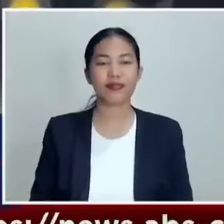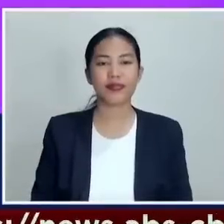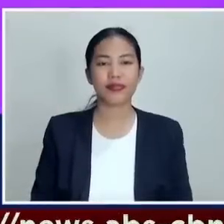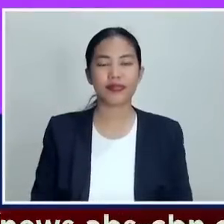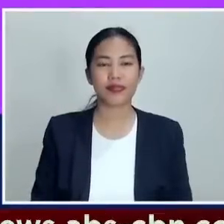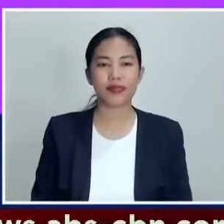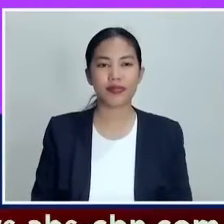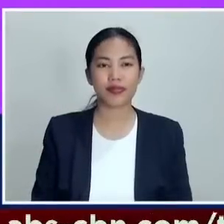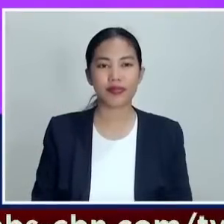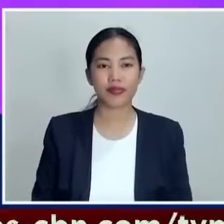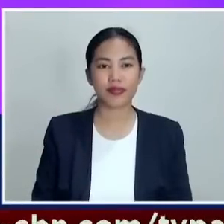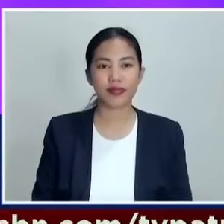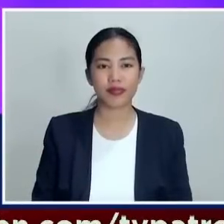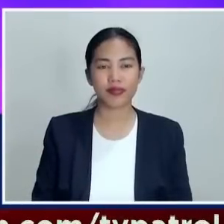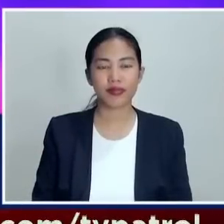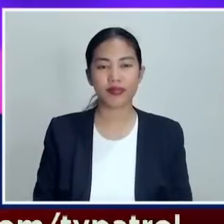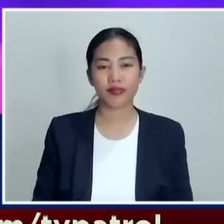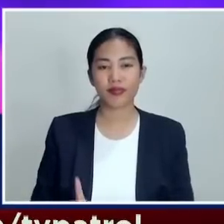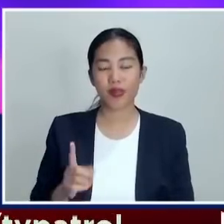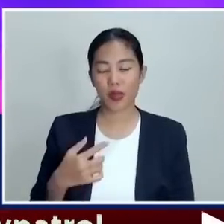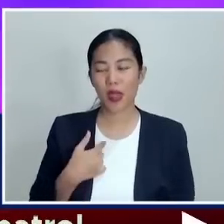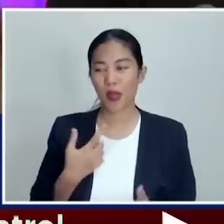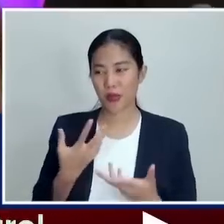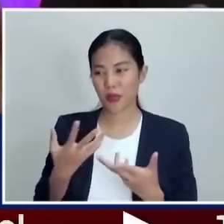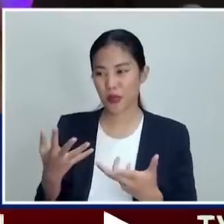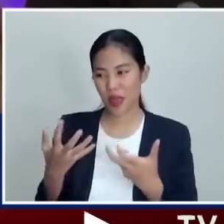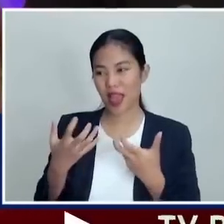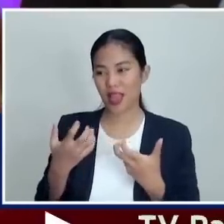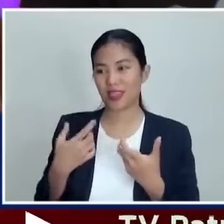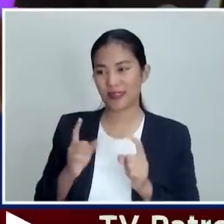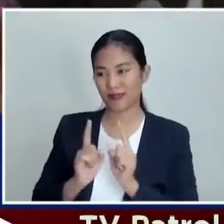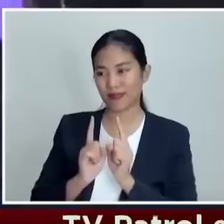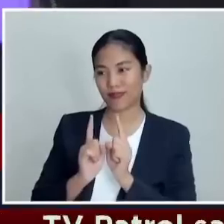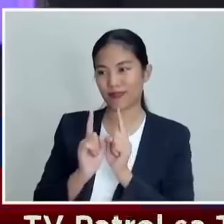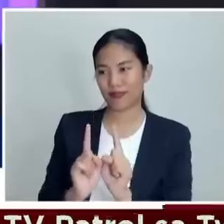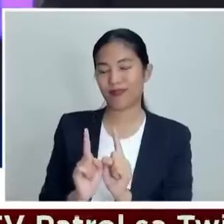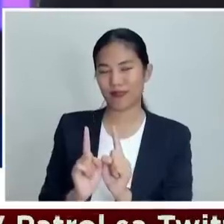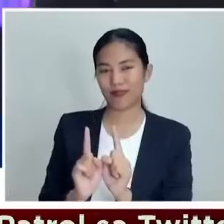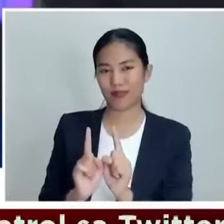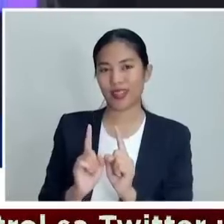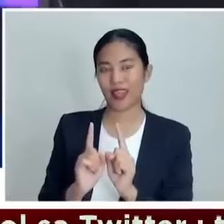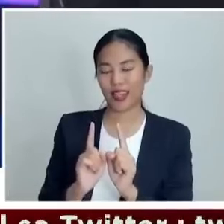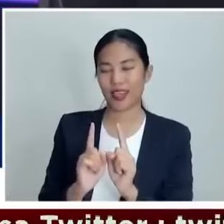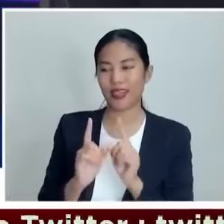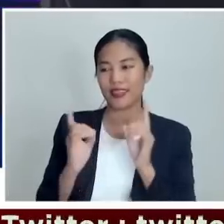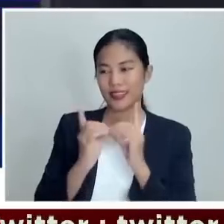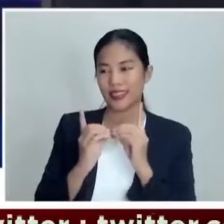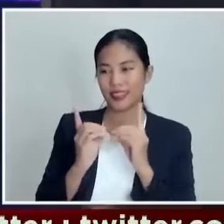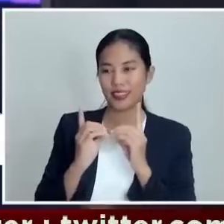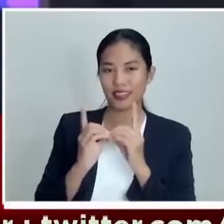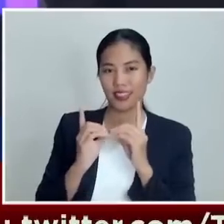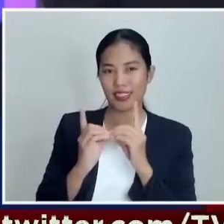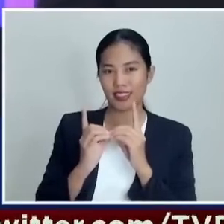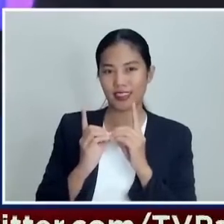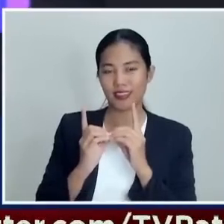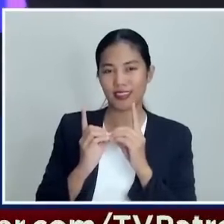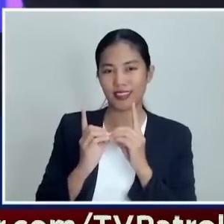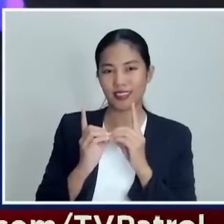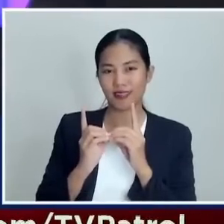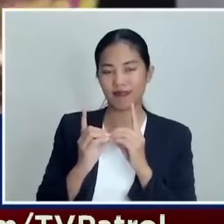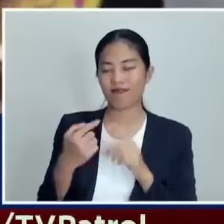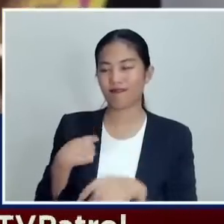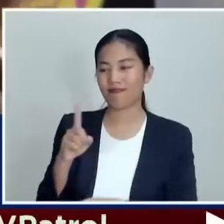Gusto ko sana ako yung maging first escort mo at date. So lang tanongin